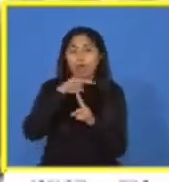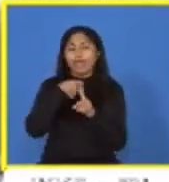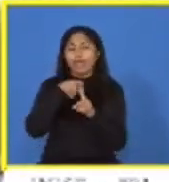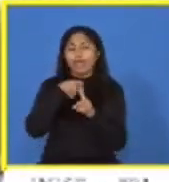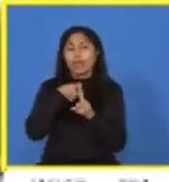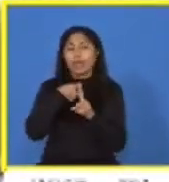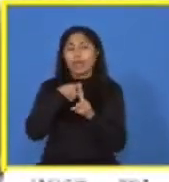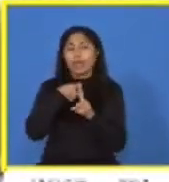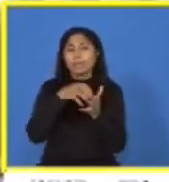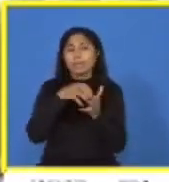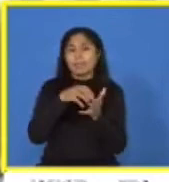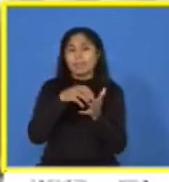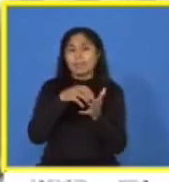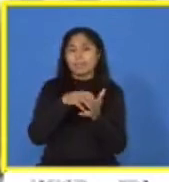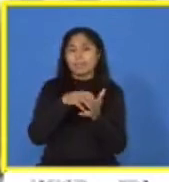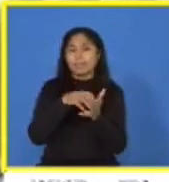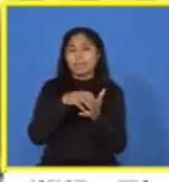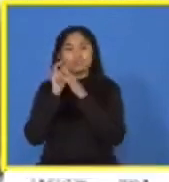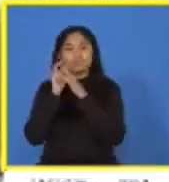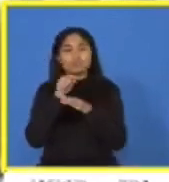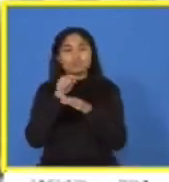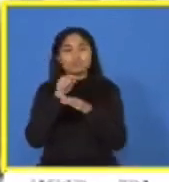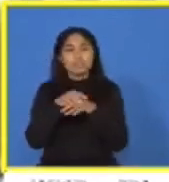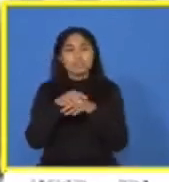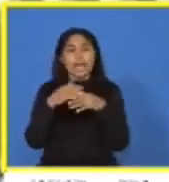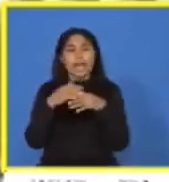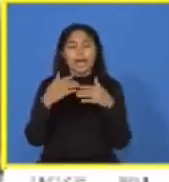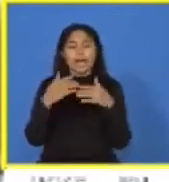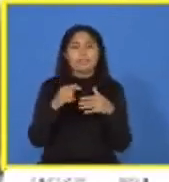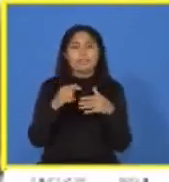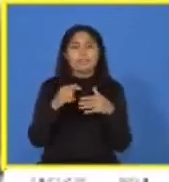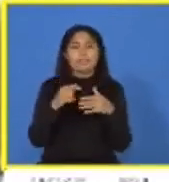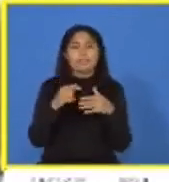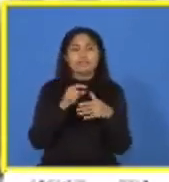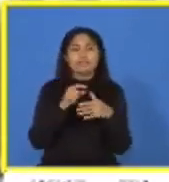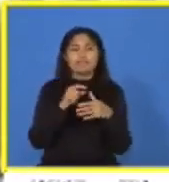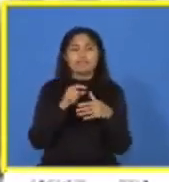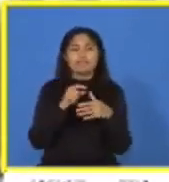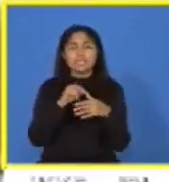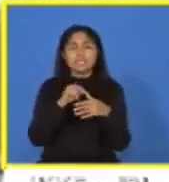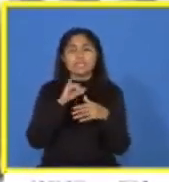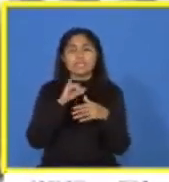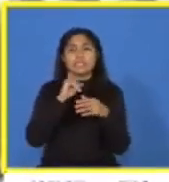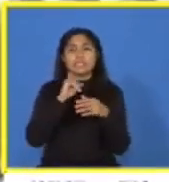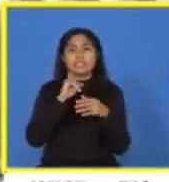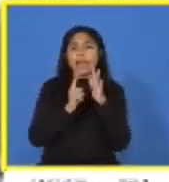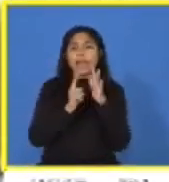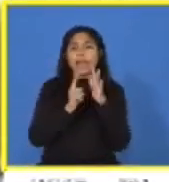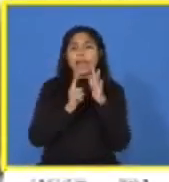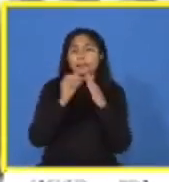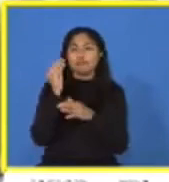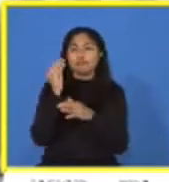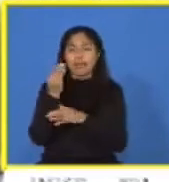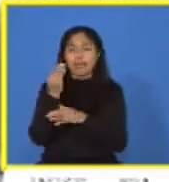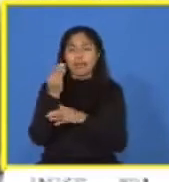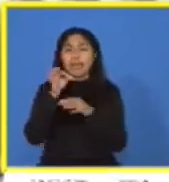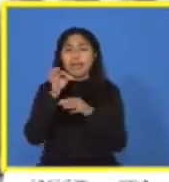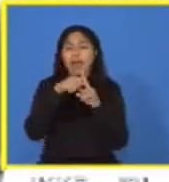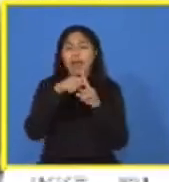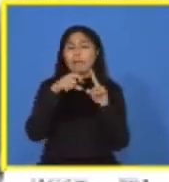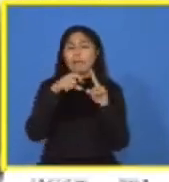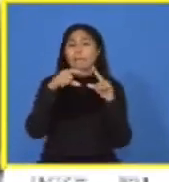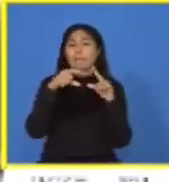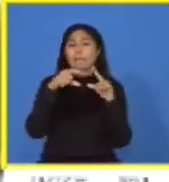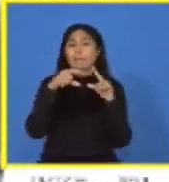untuk total tempat tidur yang tersedia di isolasi terpusat yang ada di kabupaten